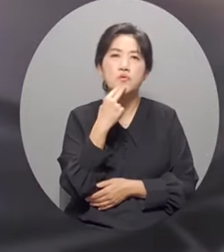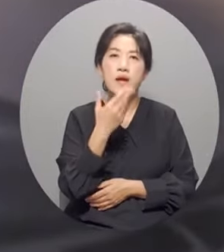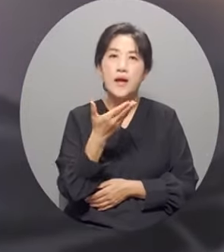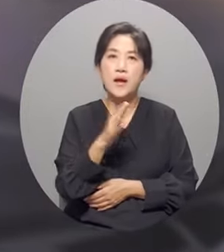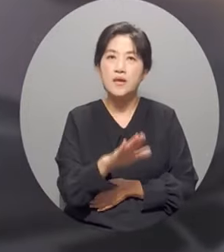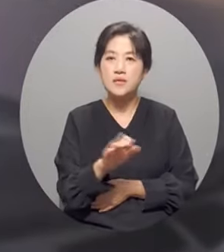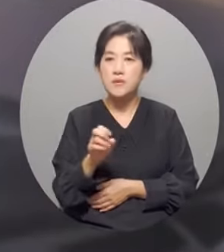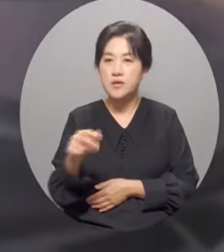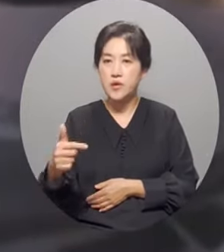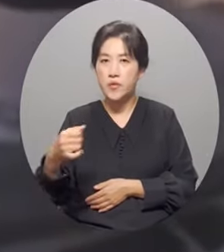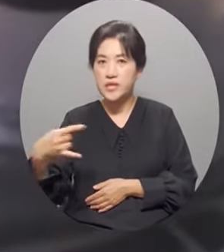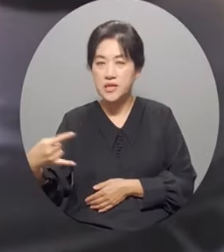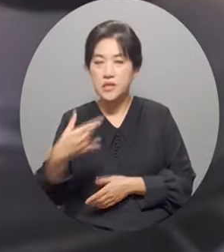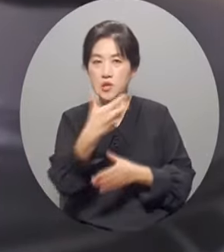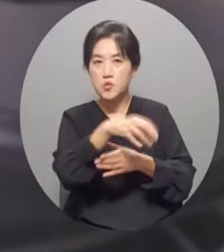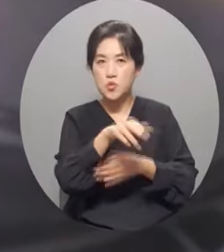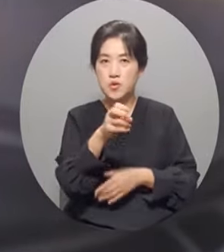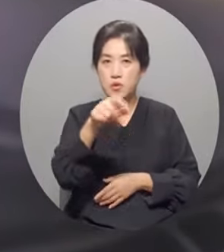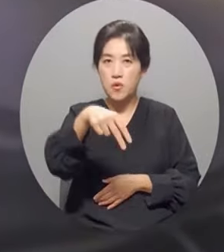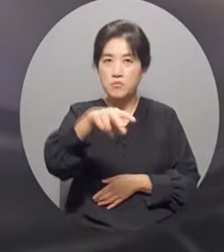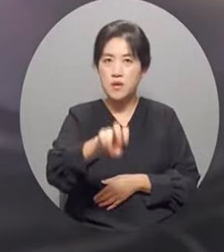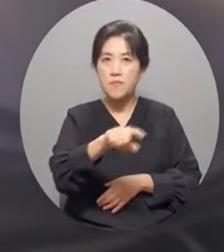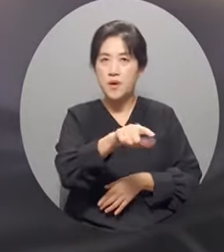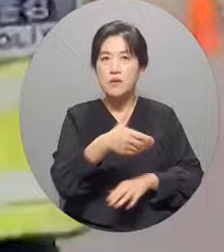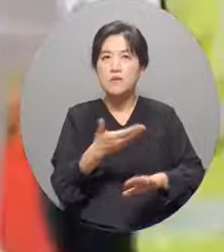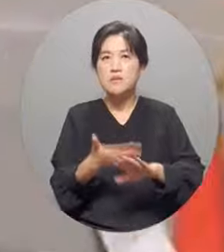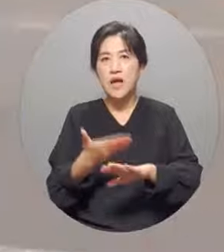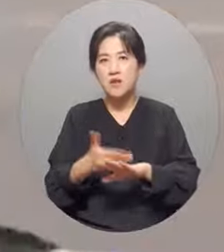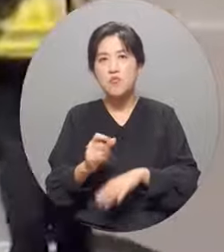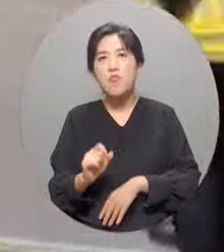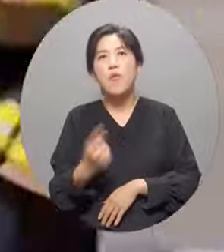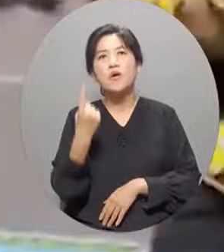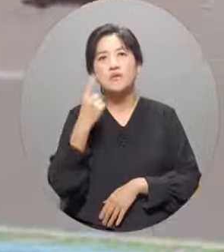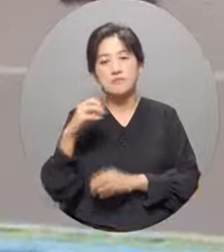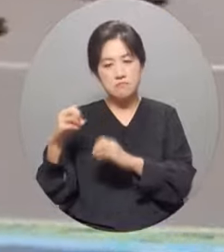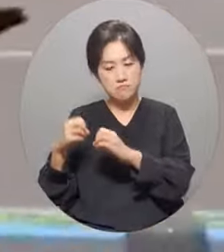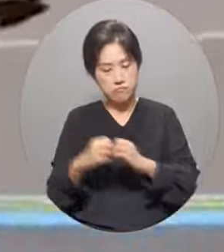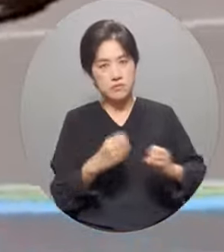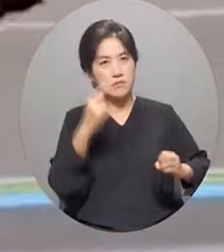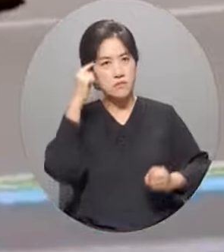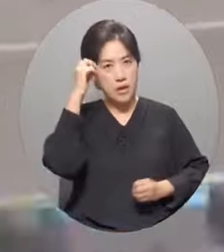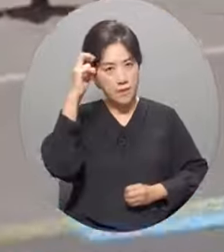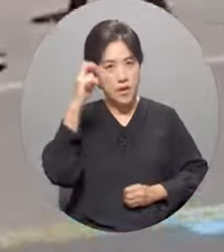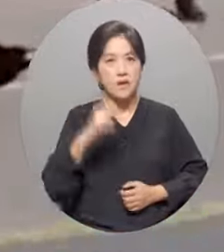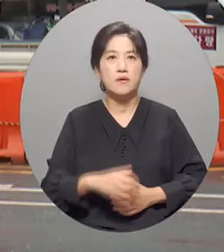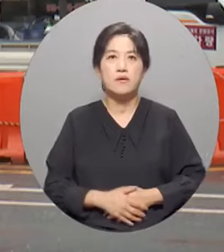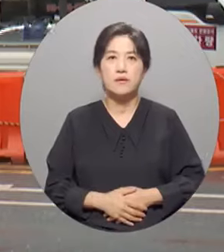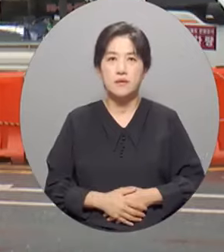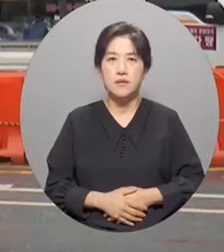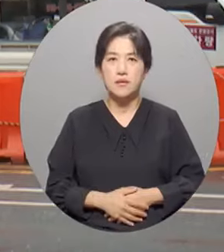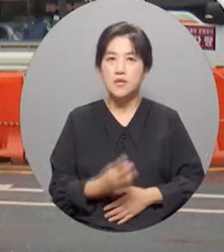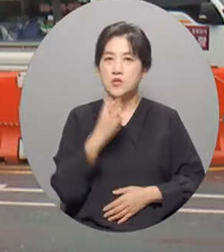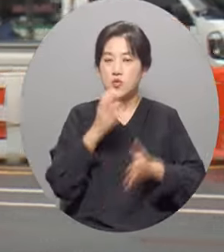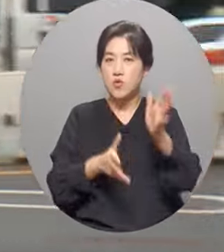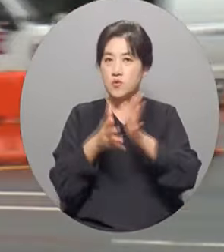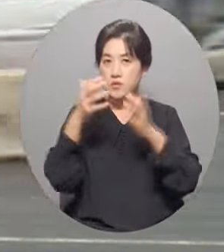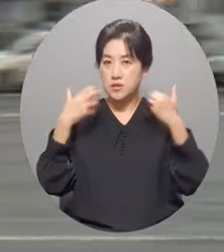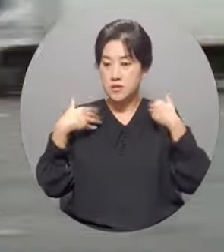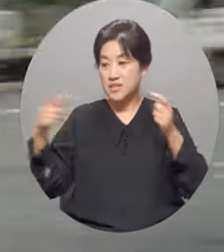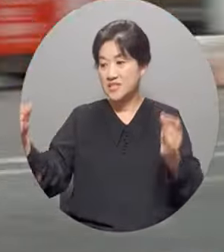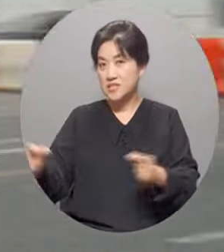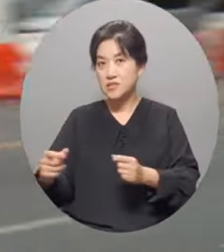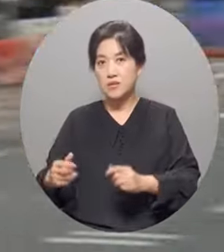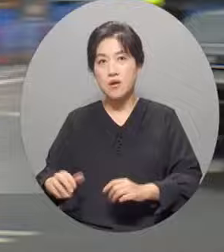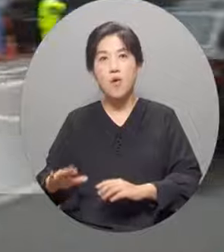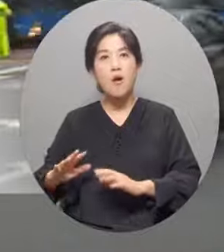연동이나 종로 역삼동 사례와는 다른 원인에 의해 발생했을 걸로 추정됩니다 서울시는 우선 근처에서